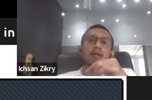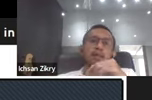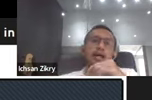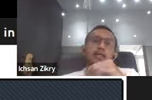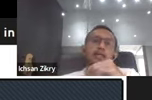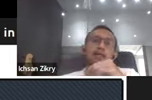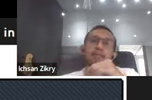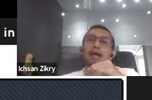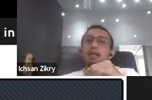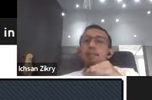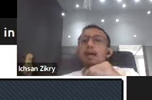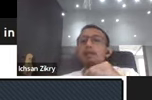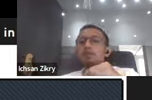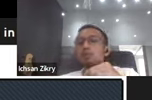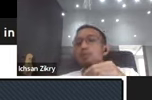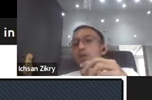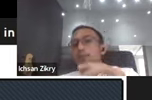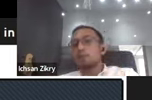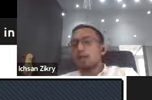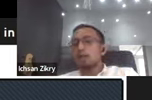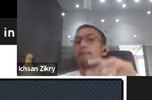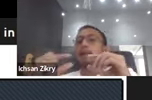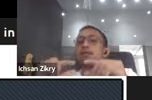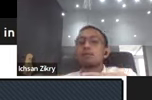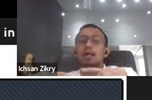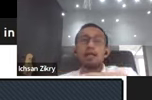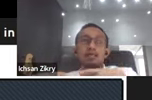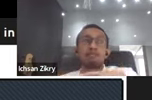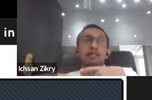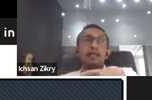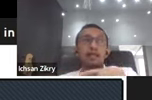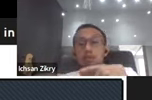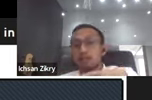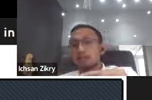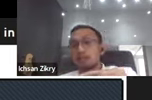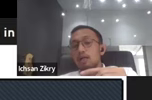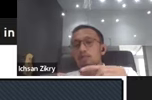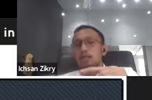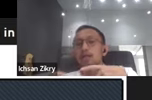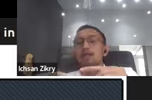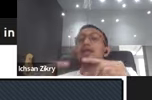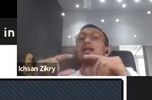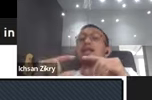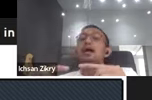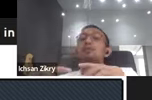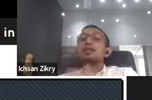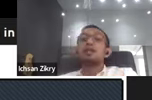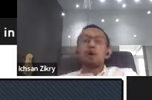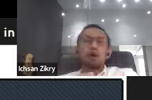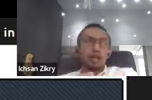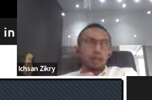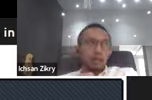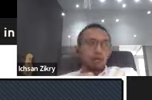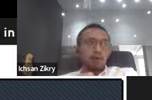mengarus utamakan pendekatan perangkat pembantu untuk membuat keputusan, apalagi untuk hal-hal yang sifatnya daily routine seperti ini. Dan ini yang